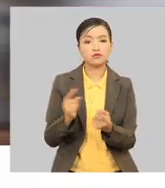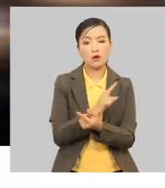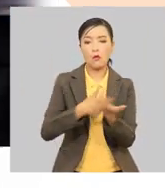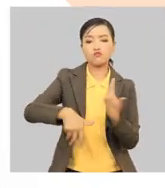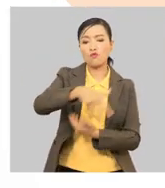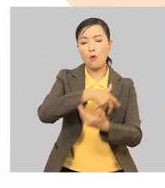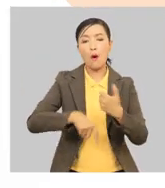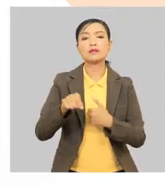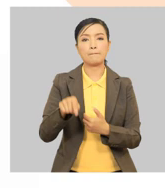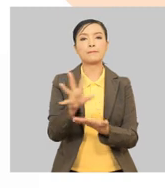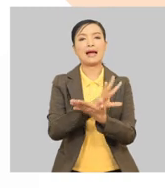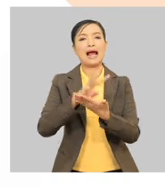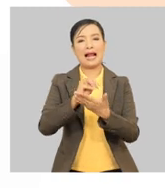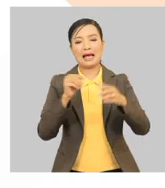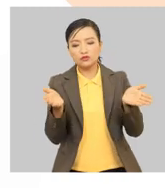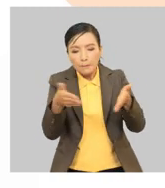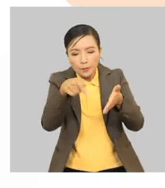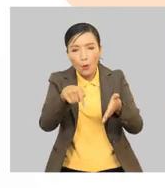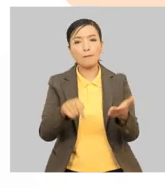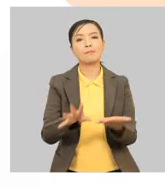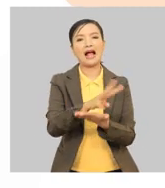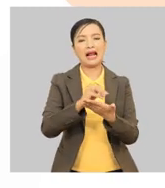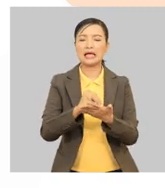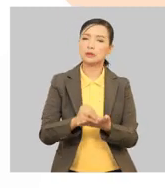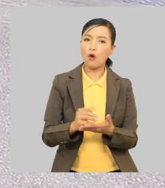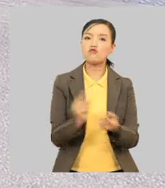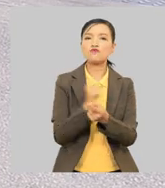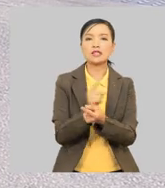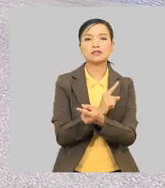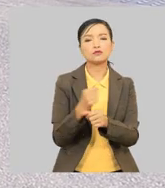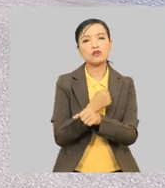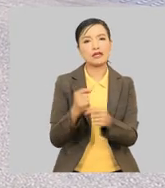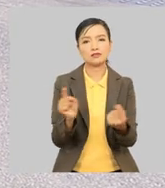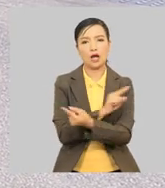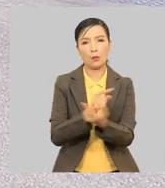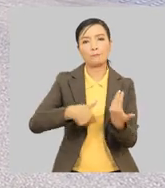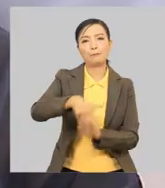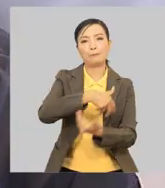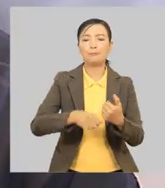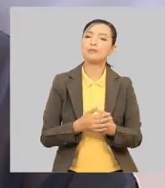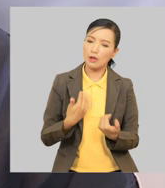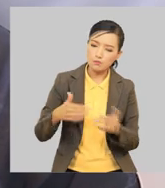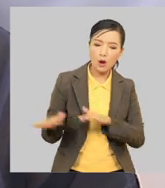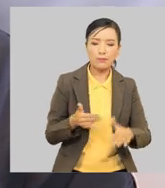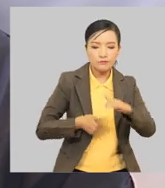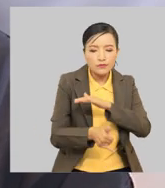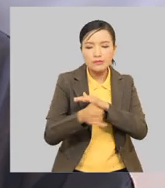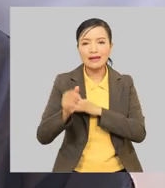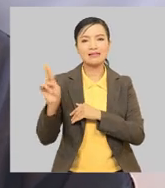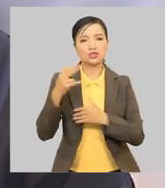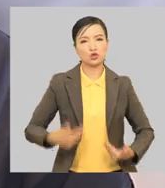ในสังคมภายนอกถึงแม้ว่าจะเป็นสังคมแคบในมหาวิทยาลัยก็ตามอะค่ะ แต่มันก็เป็นการเตรียมความพร้อมให้เราออกมาใ